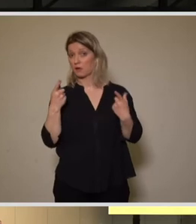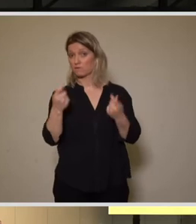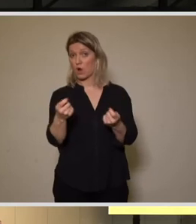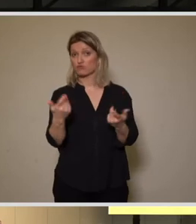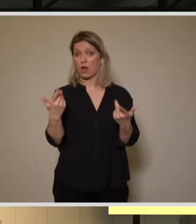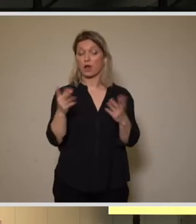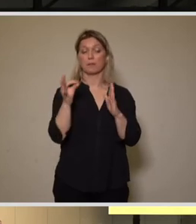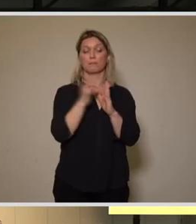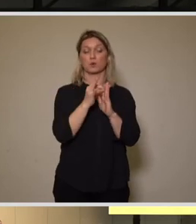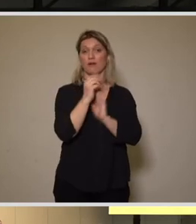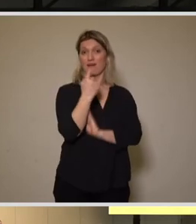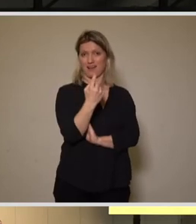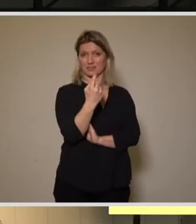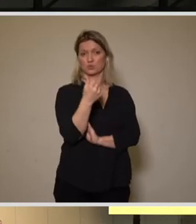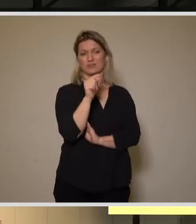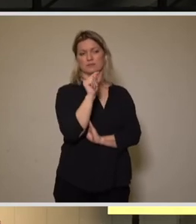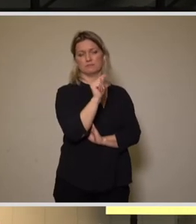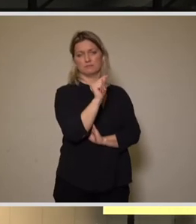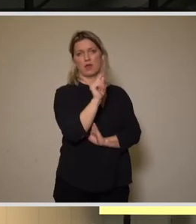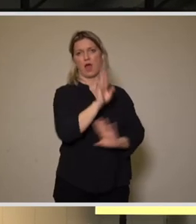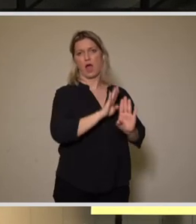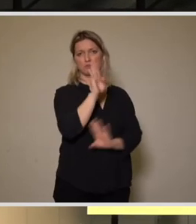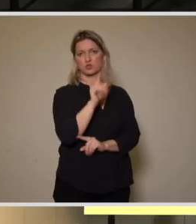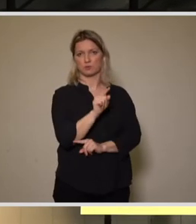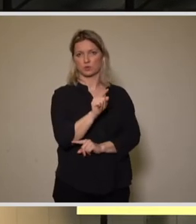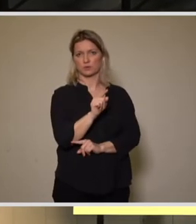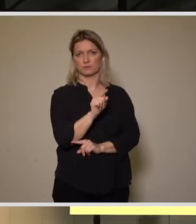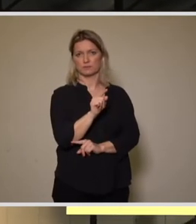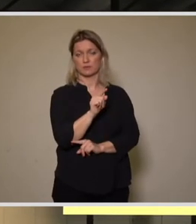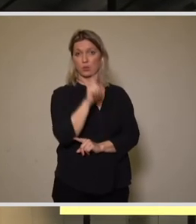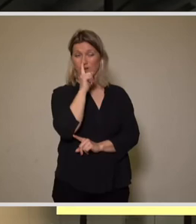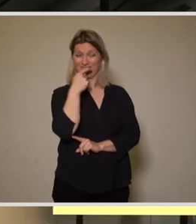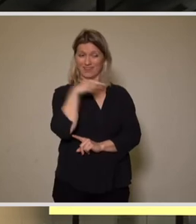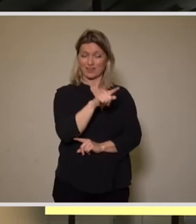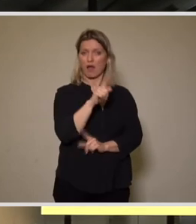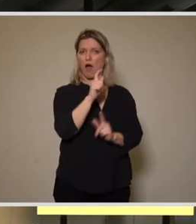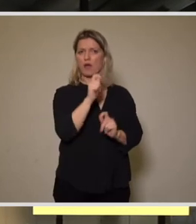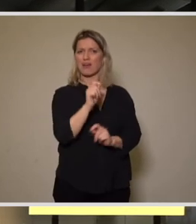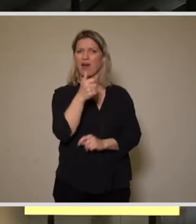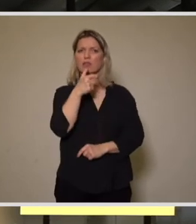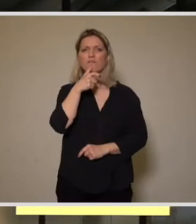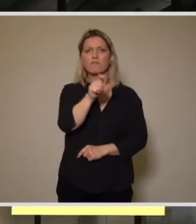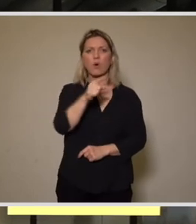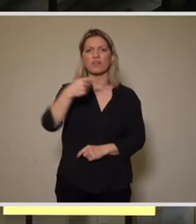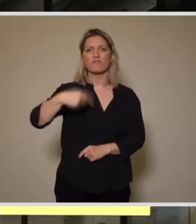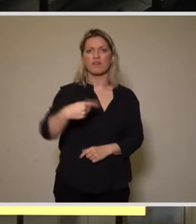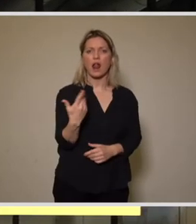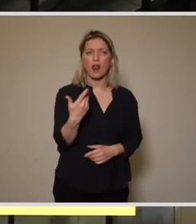Punkt 1 zunächst abstimmen. Das einzige Wort, was hier noch drin fehlt im Antrag, ist das